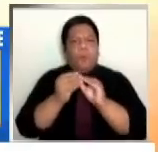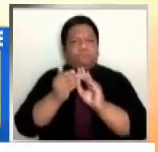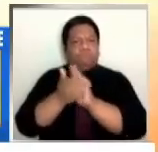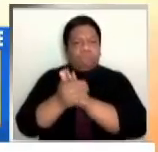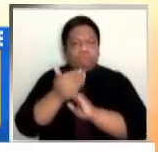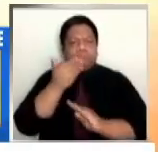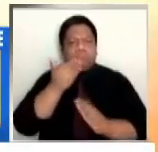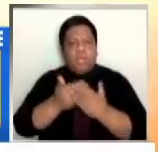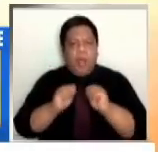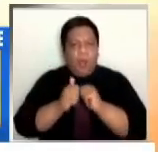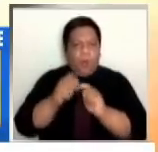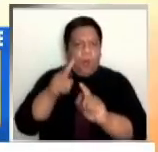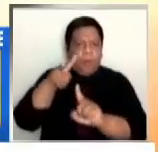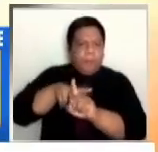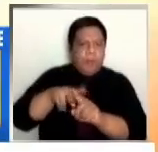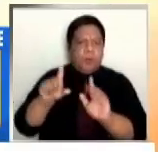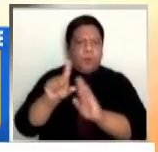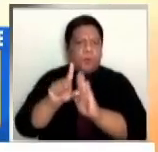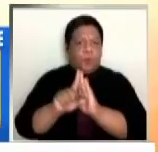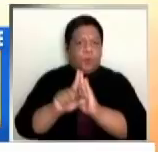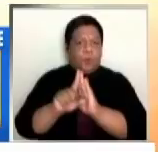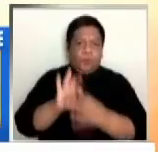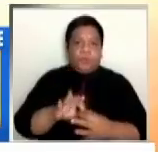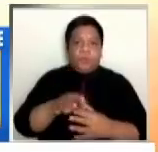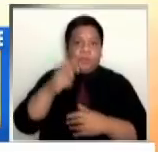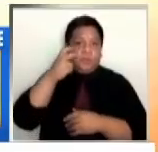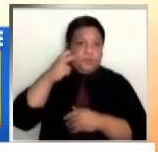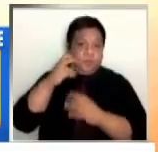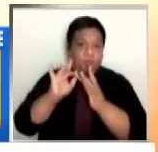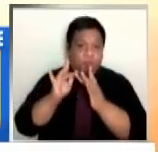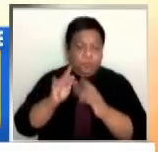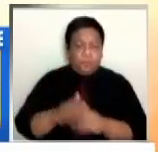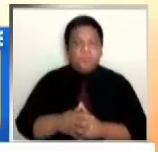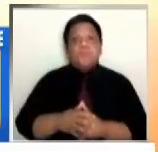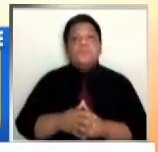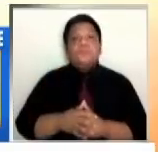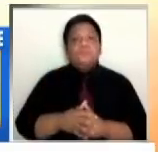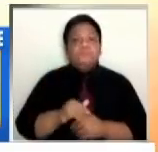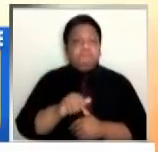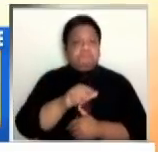sa cybercrime. Regarding naman, Marie, sa tanong mo kung gaano katagal yung